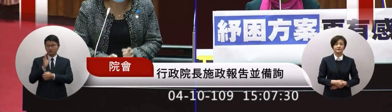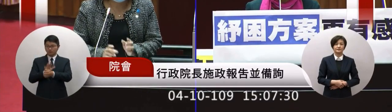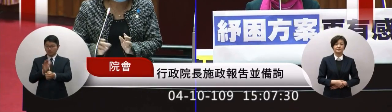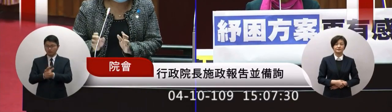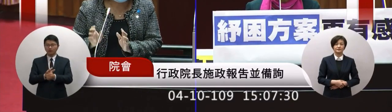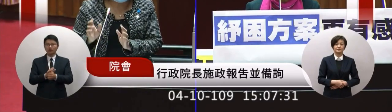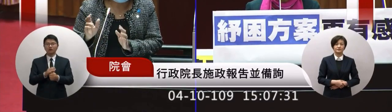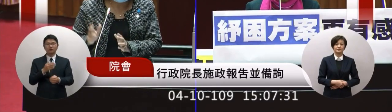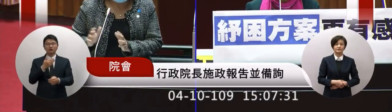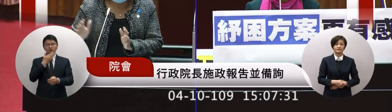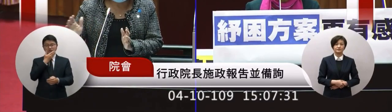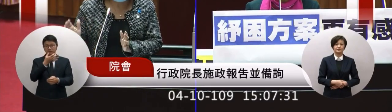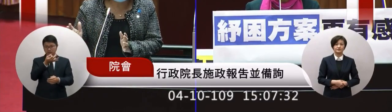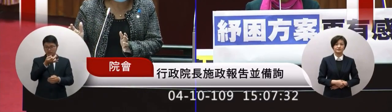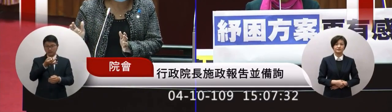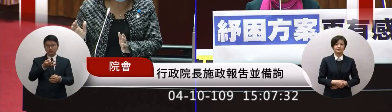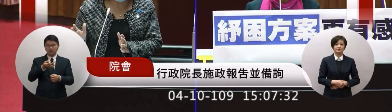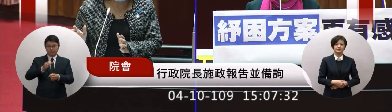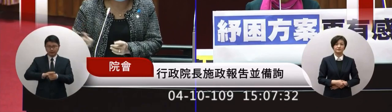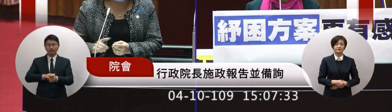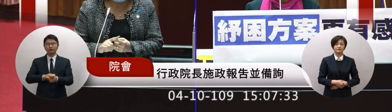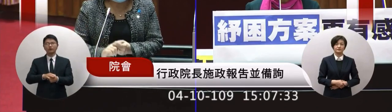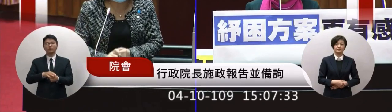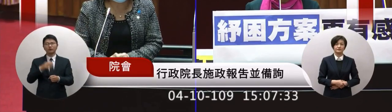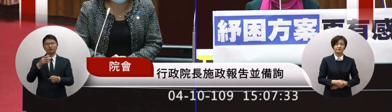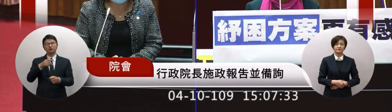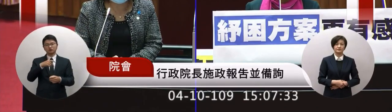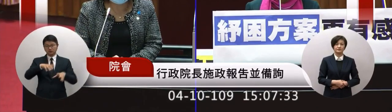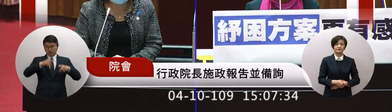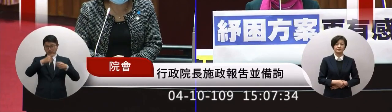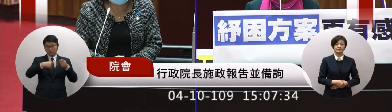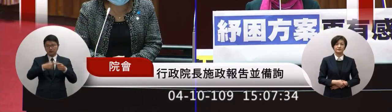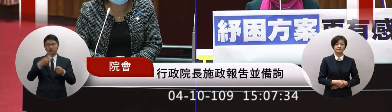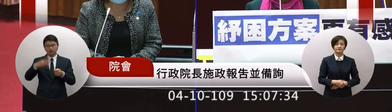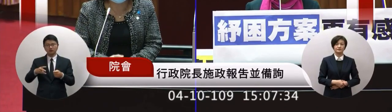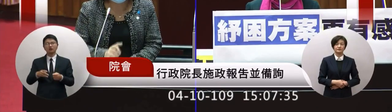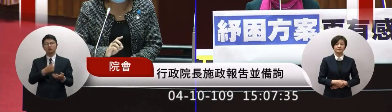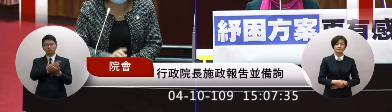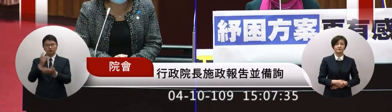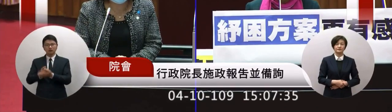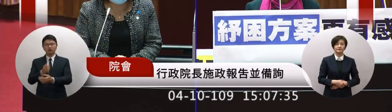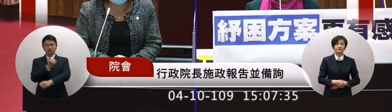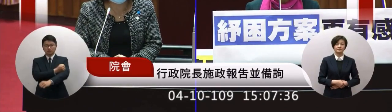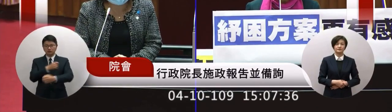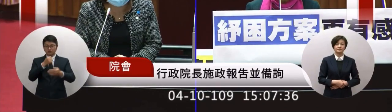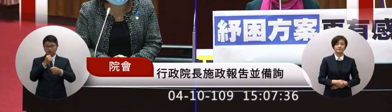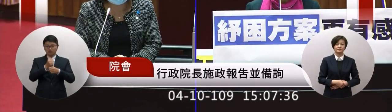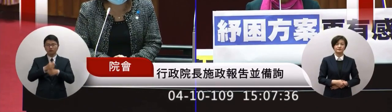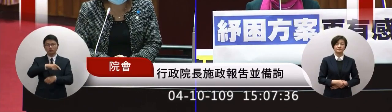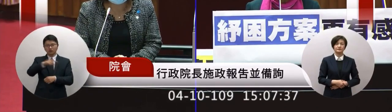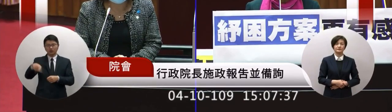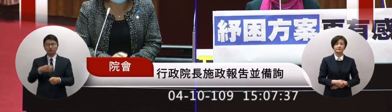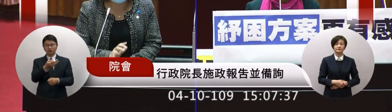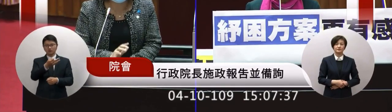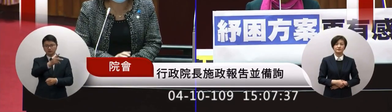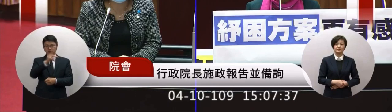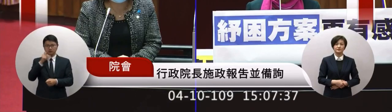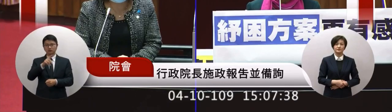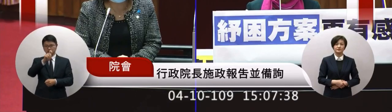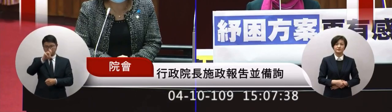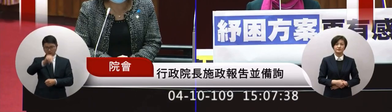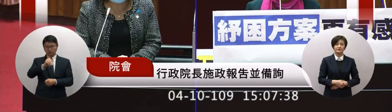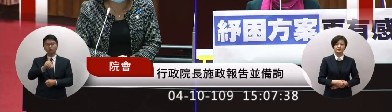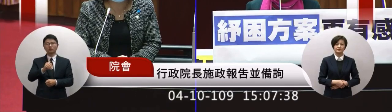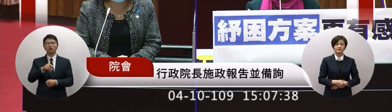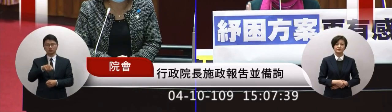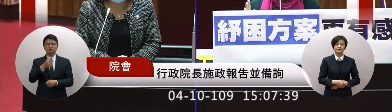哈，然后。那个贷款期限是3年，那每名劳工可以贷款10万的劳工纾困贷款，好，所以这个部分